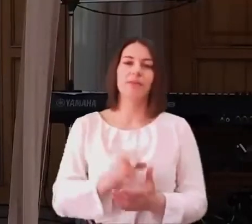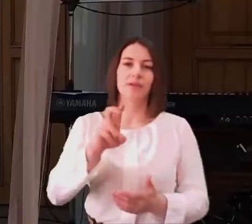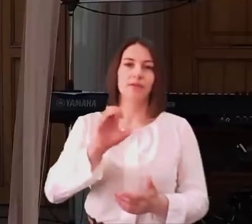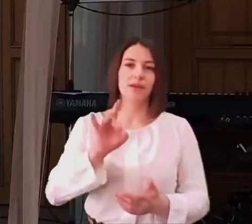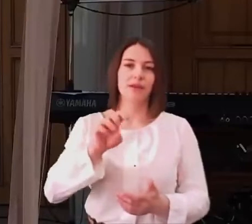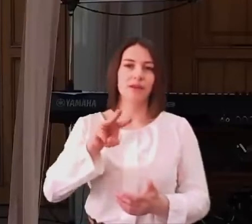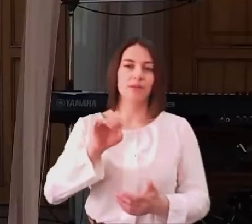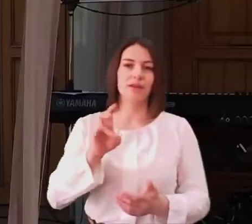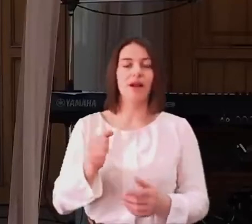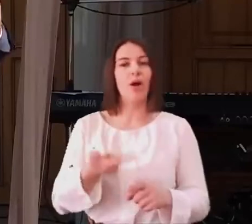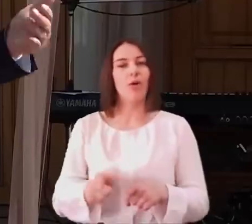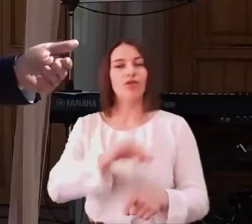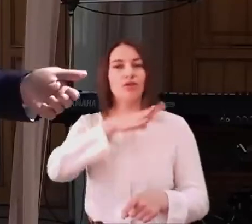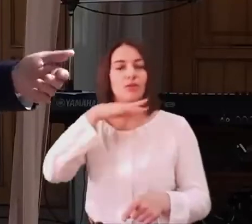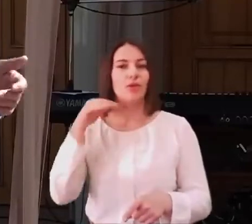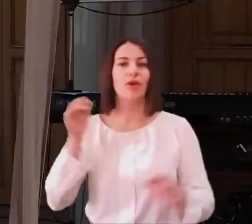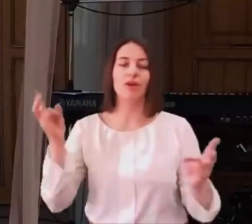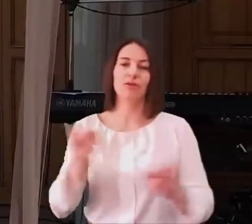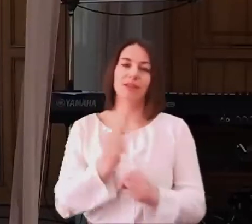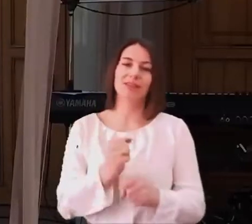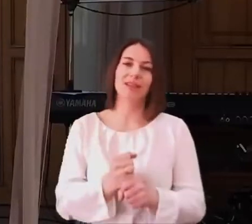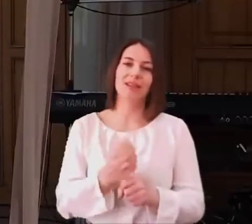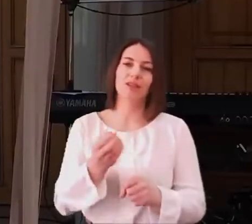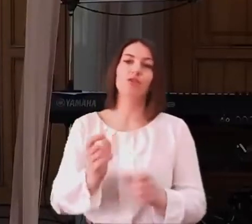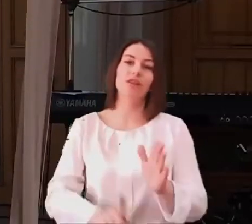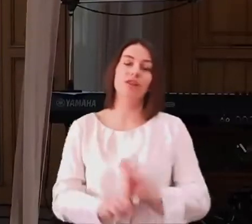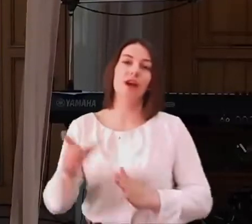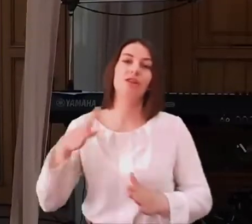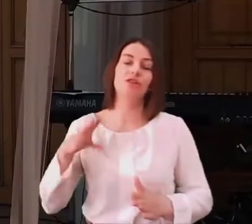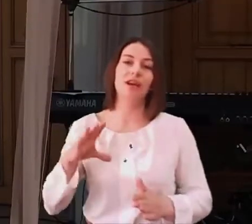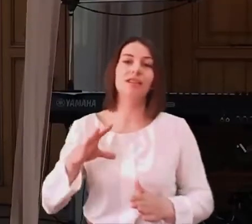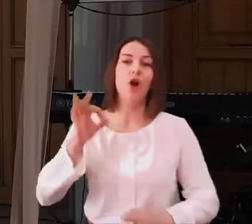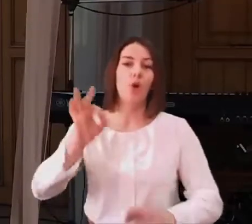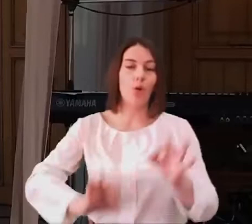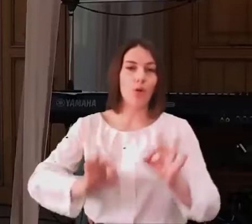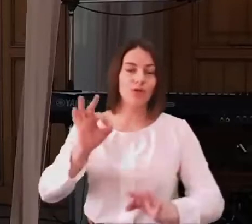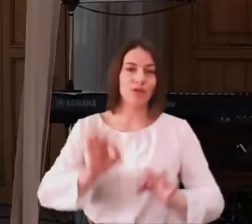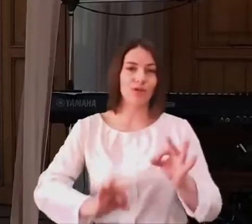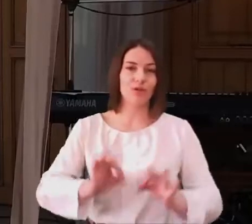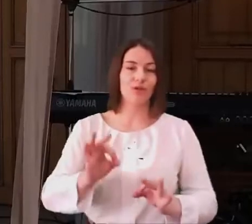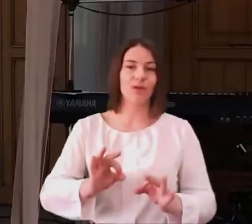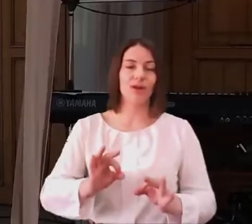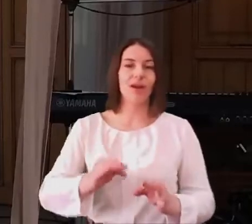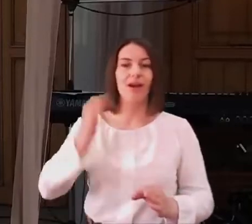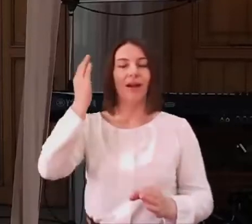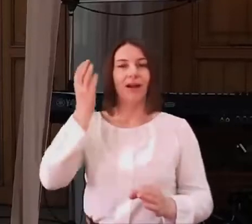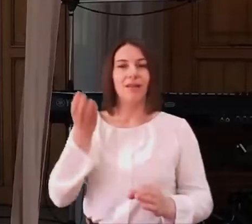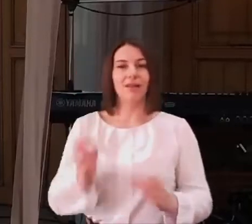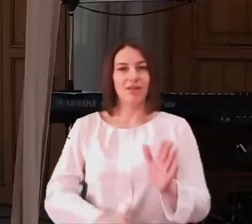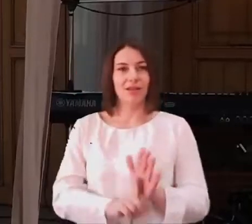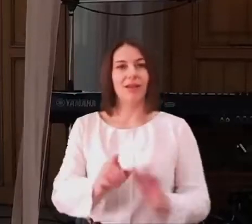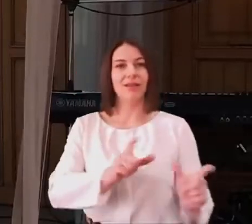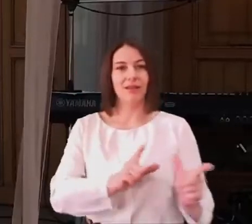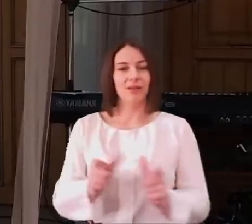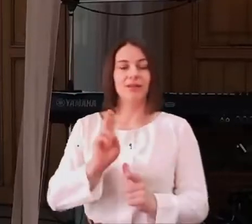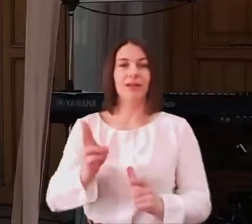весна, чтобы пшеница уже взошла к этой весне и у нас был хлеб. Что значит, что огородник ждет осени или там конца лета,